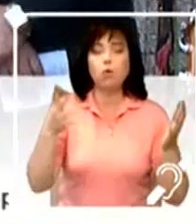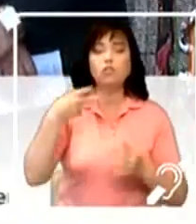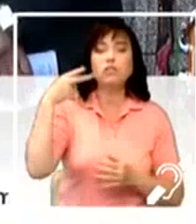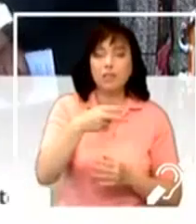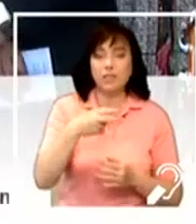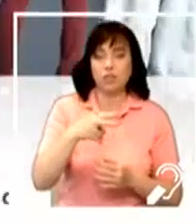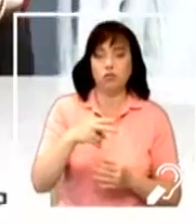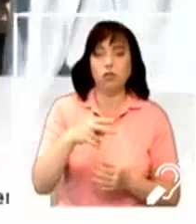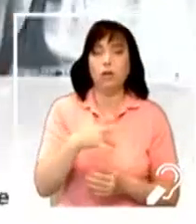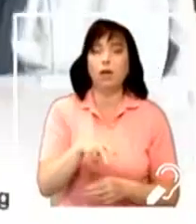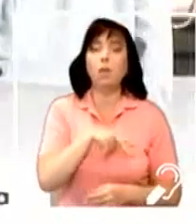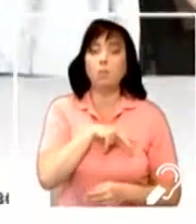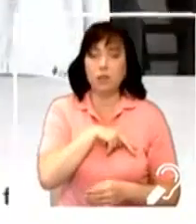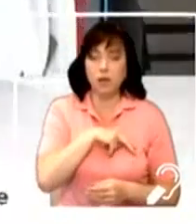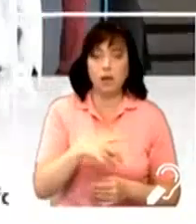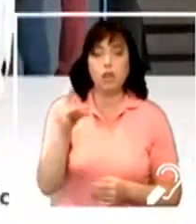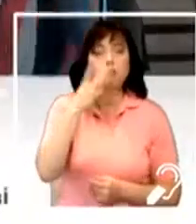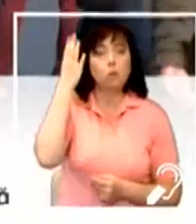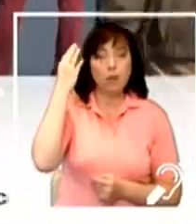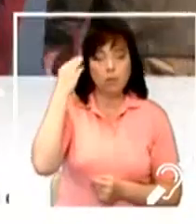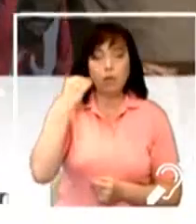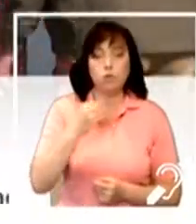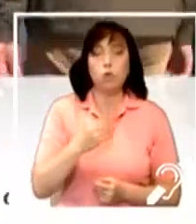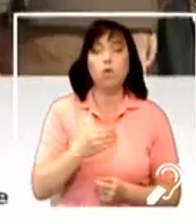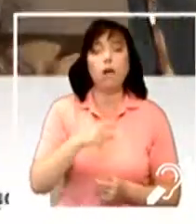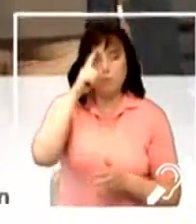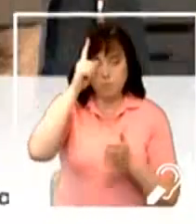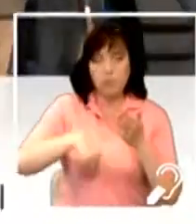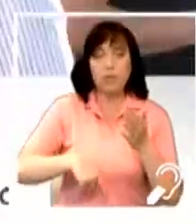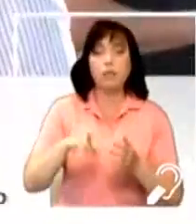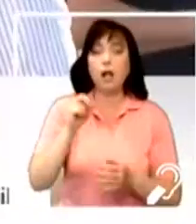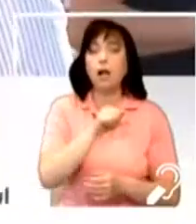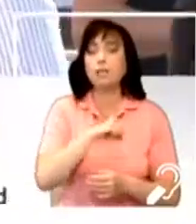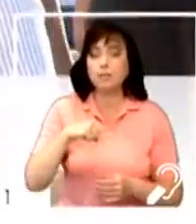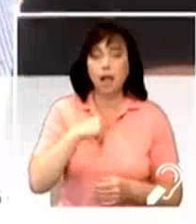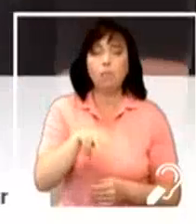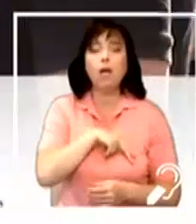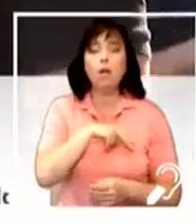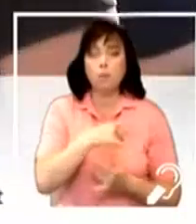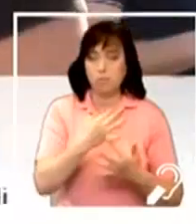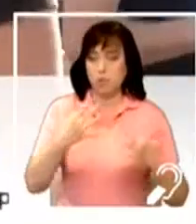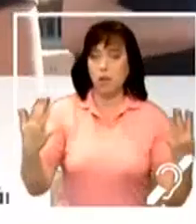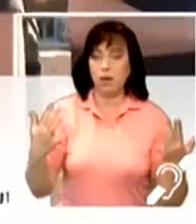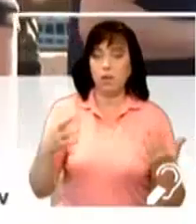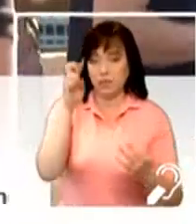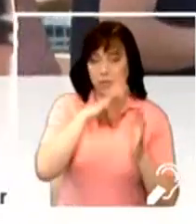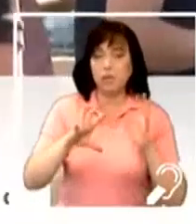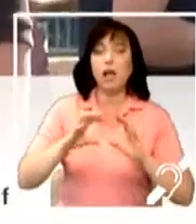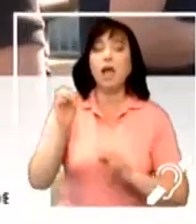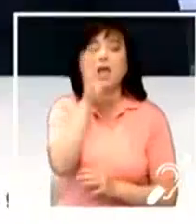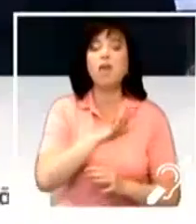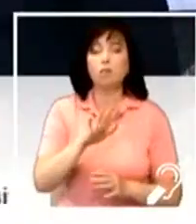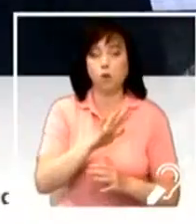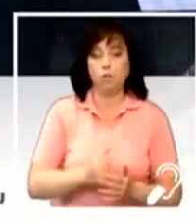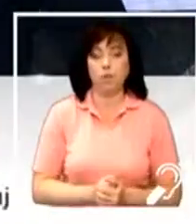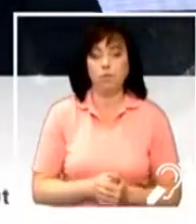de medalii. Republica Moldova este recunoscută ca cea mai medaliată țară din Europa de